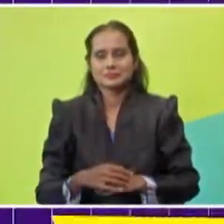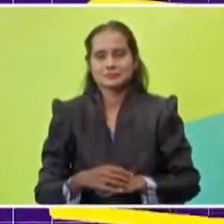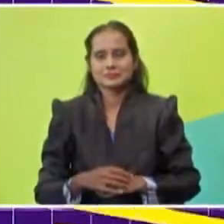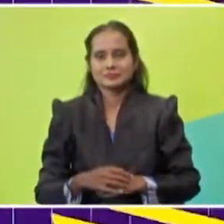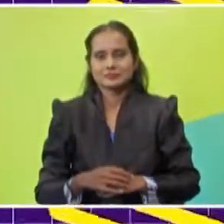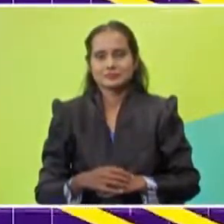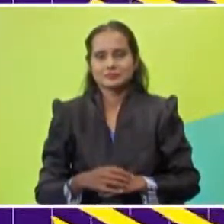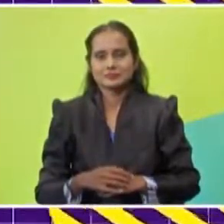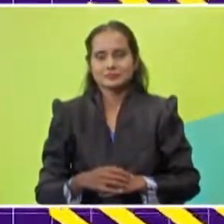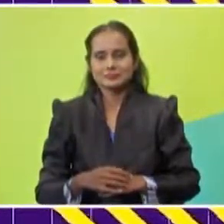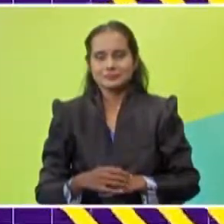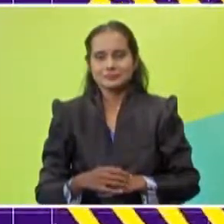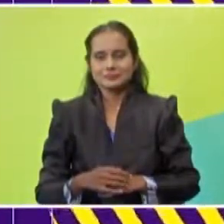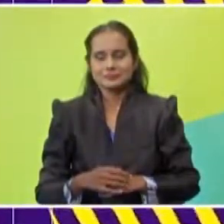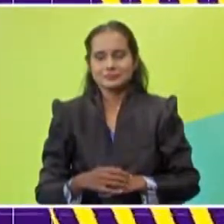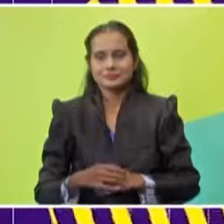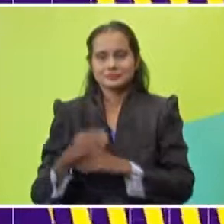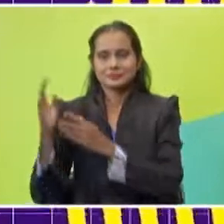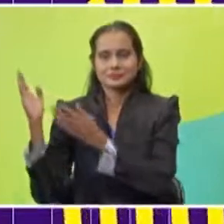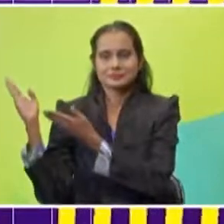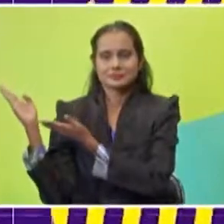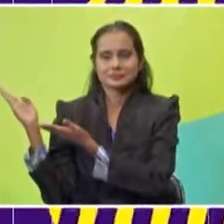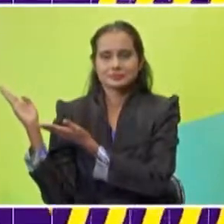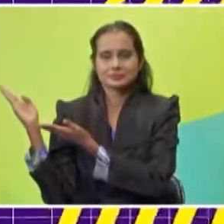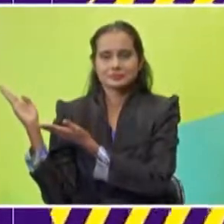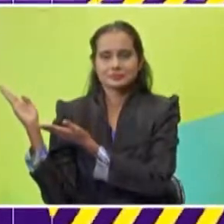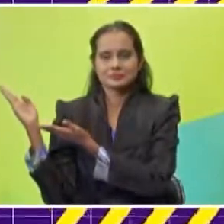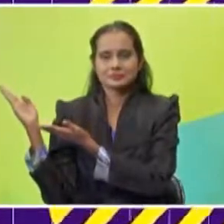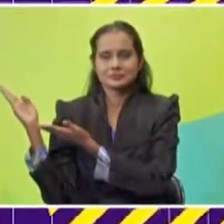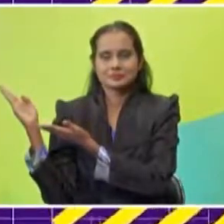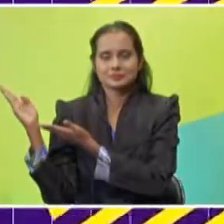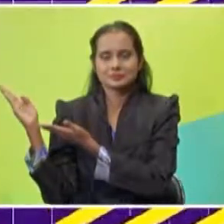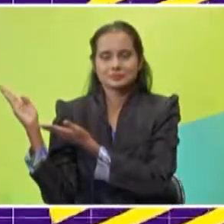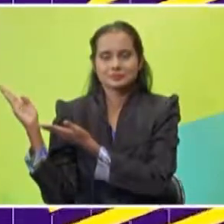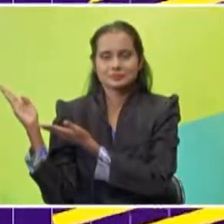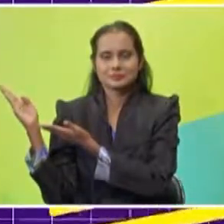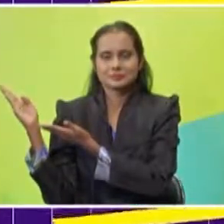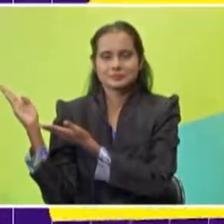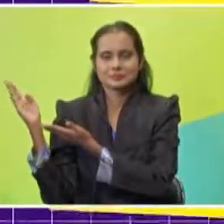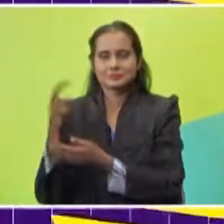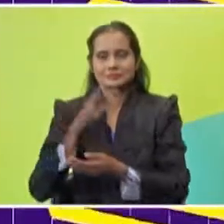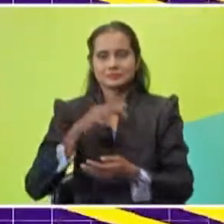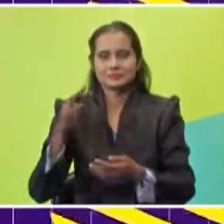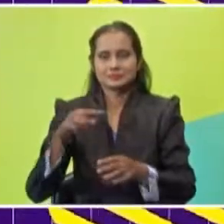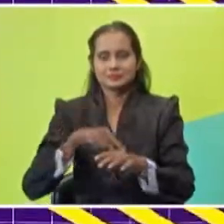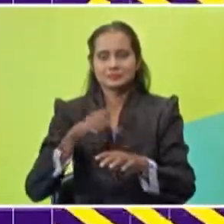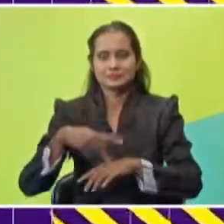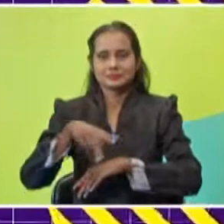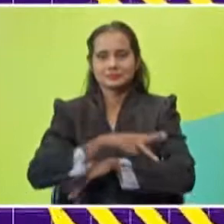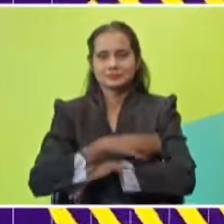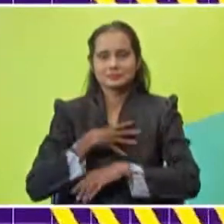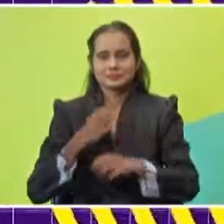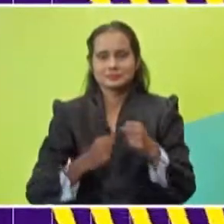hai hahaha Aqila Oh malu-maluin angkat tangan Oke peringatan cikoya Mudik di Padang suku berlari